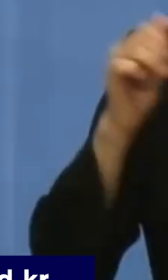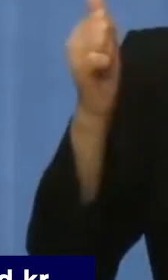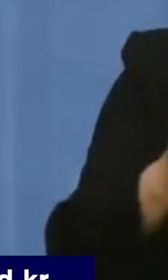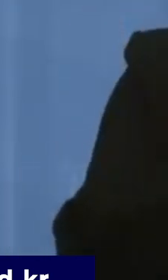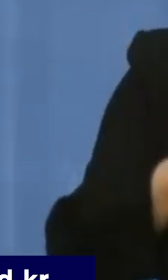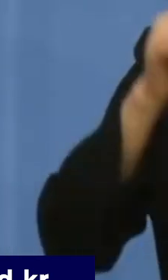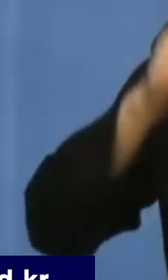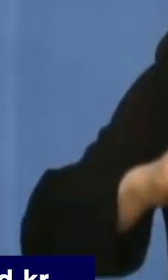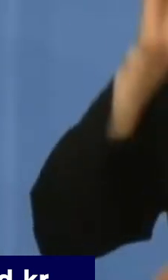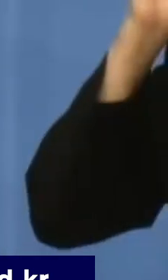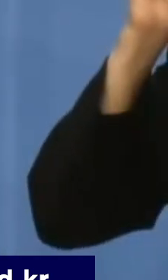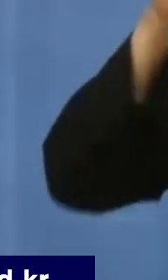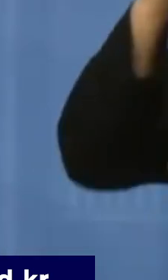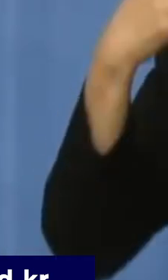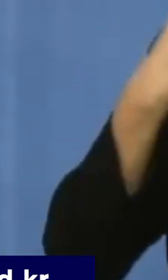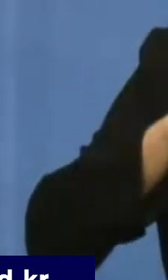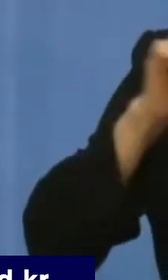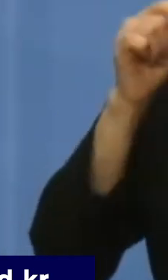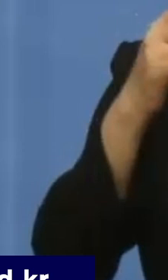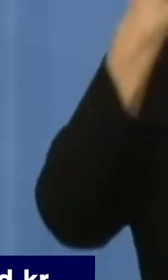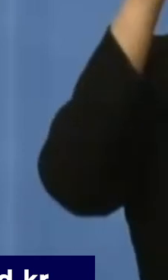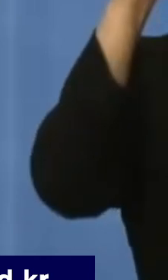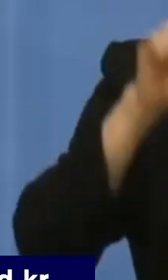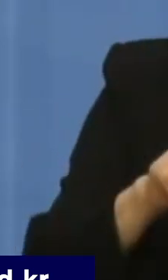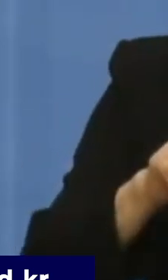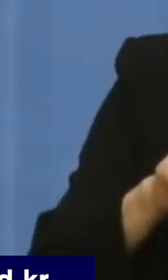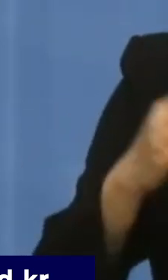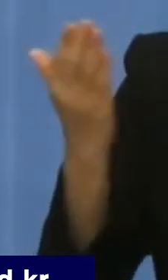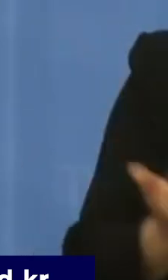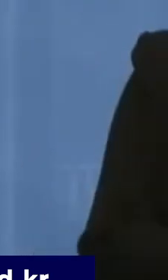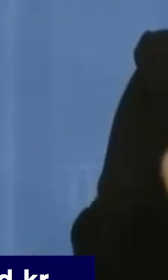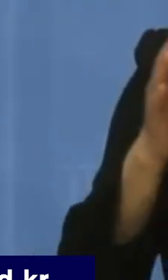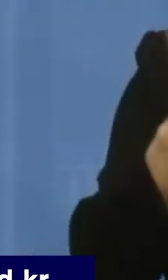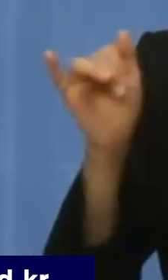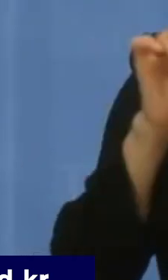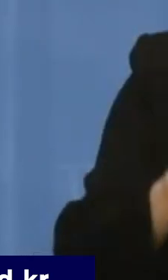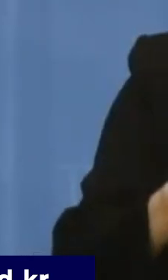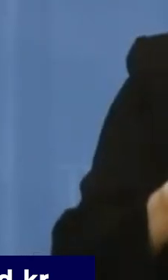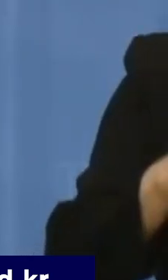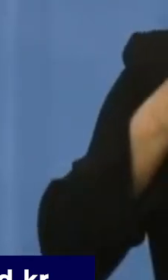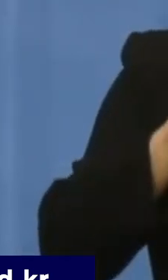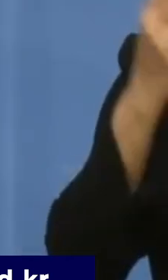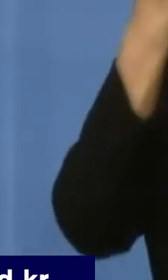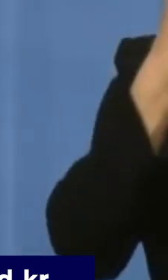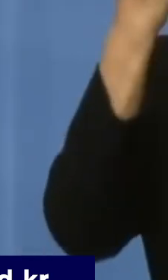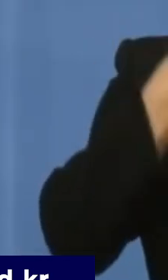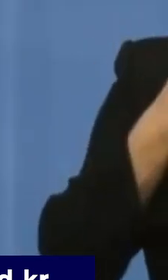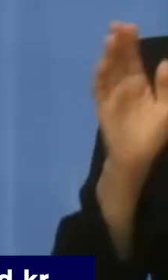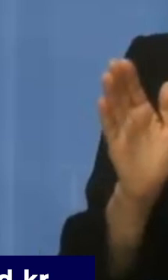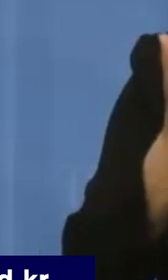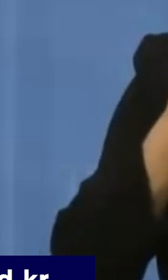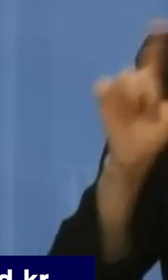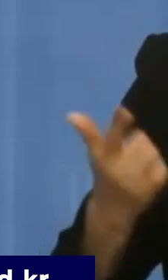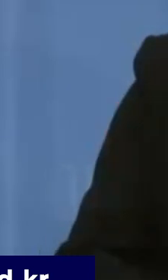국회가 윤석열 정권의 정치 검찰처럼 사건이 아니라 사람에 대해 일일이 수사하는 것은